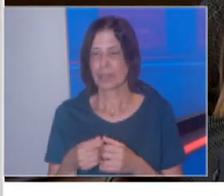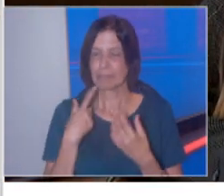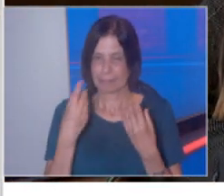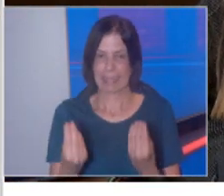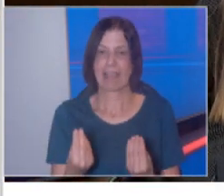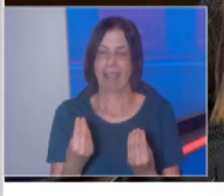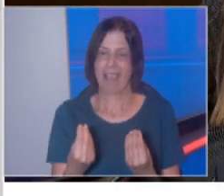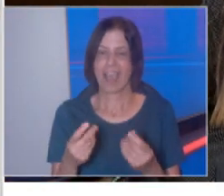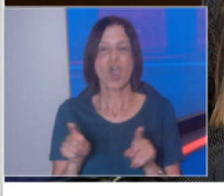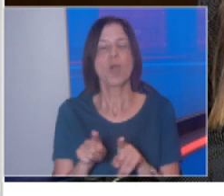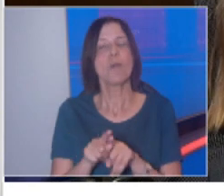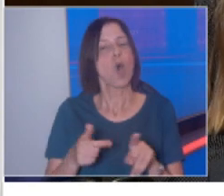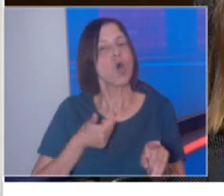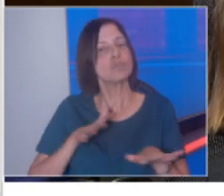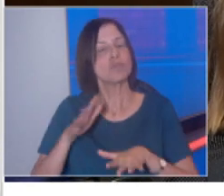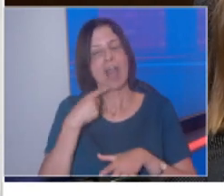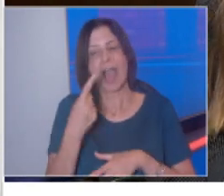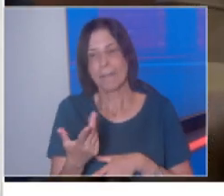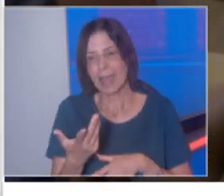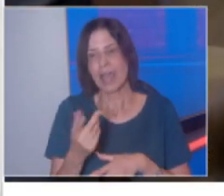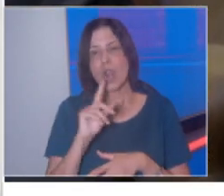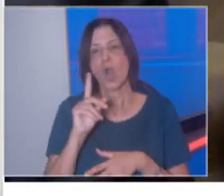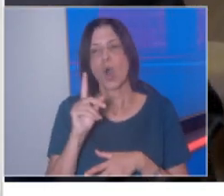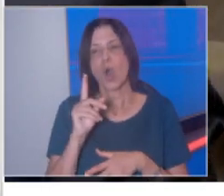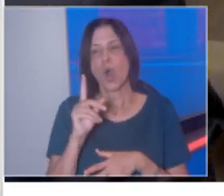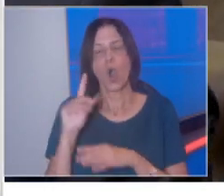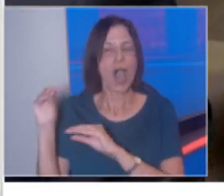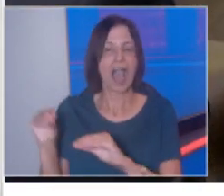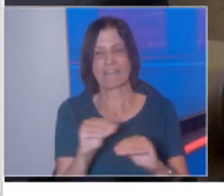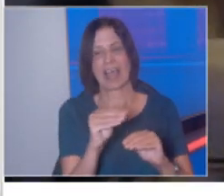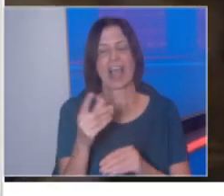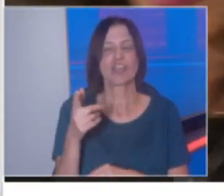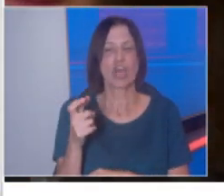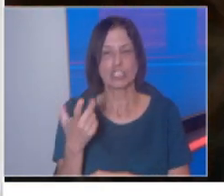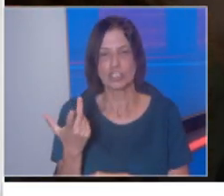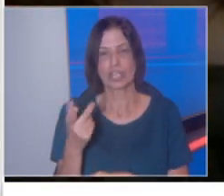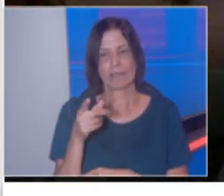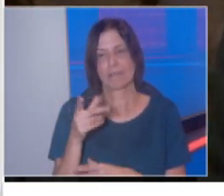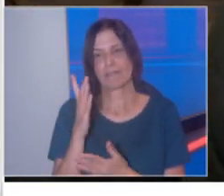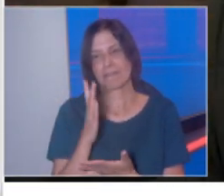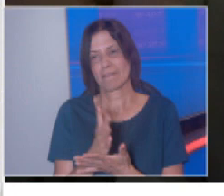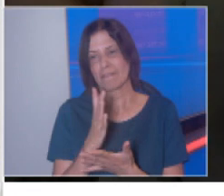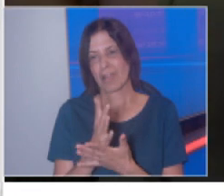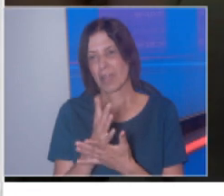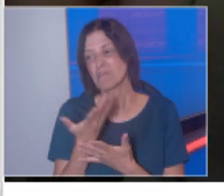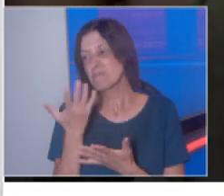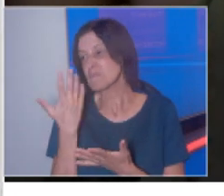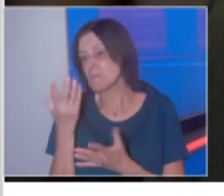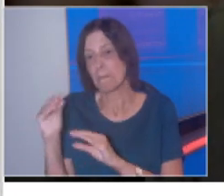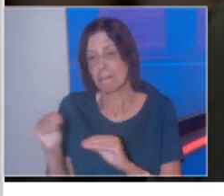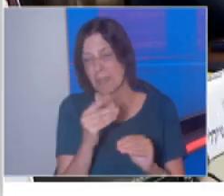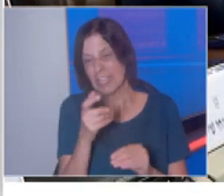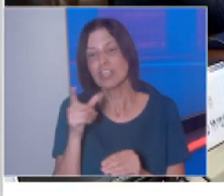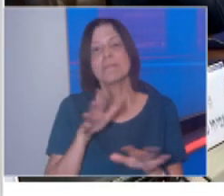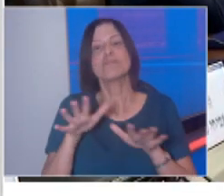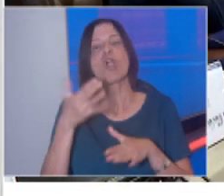רגע. כמו שראש הממשלה אמר, לא עבר שום נשק, ואם כבר הועברו כל מיני כלי נשק, זה היה